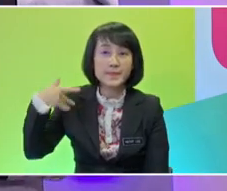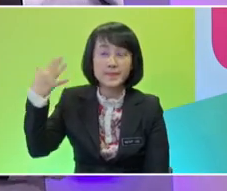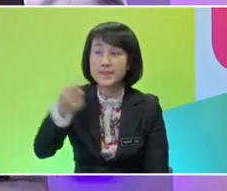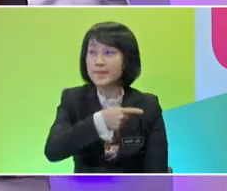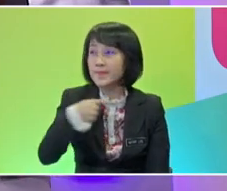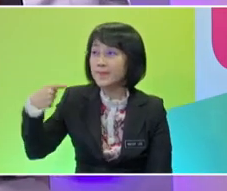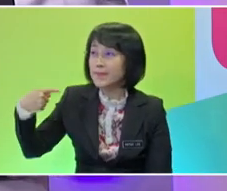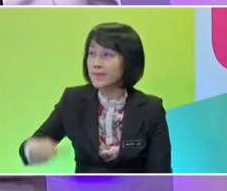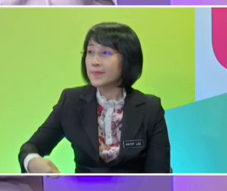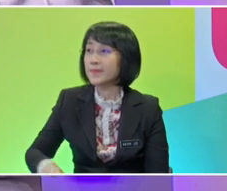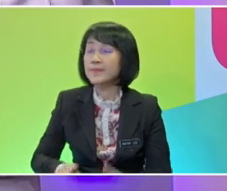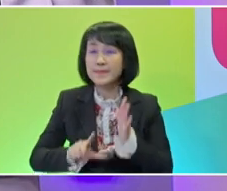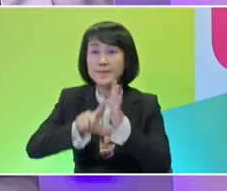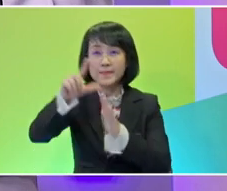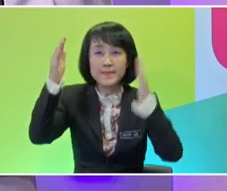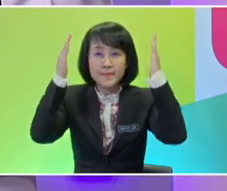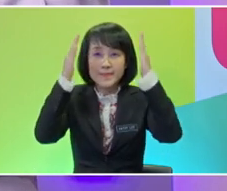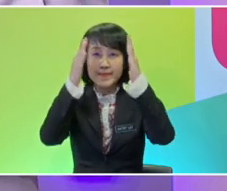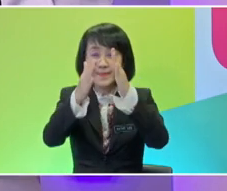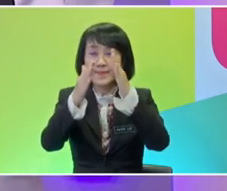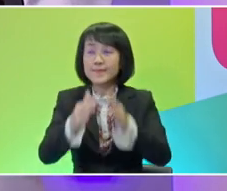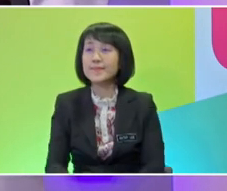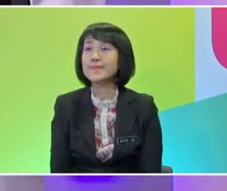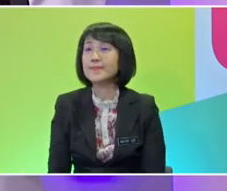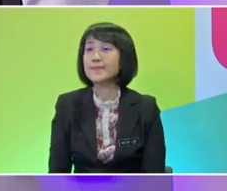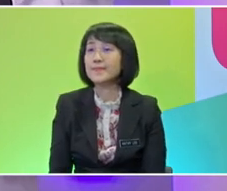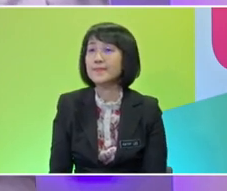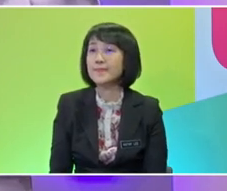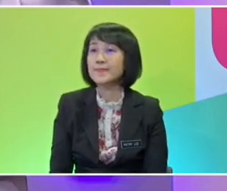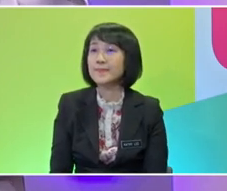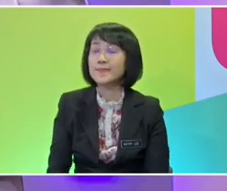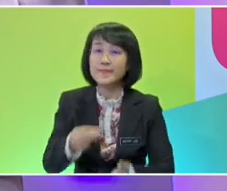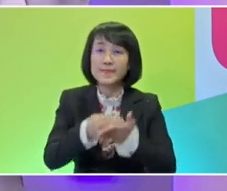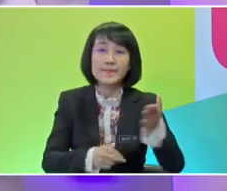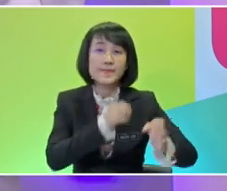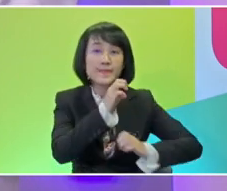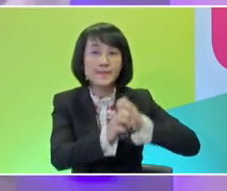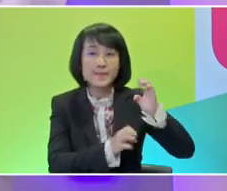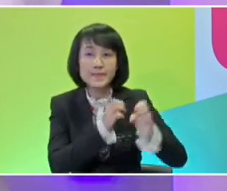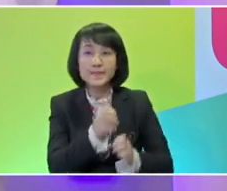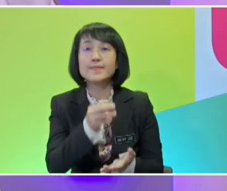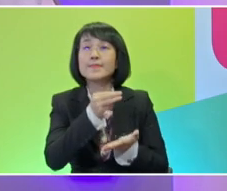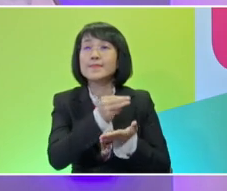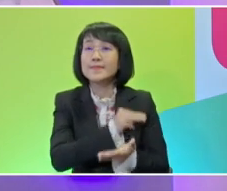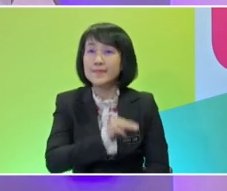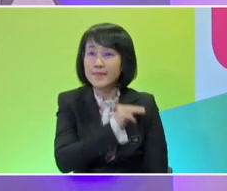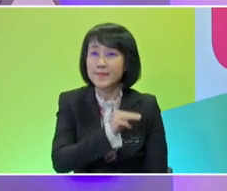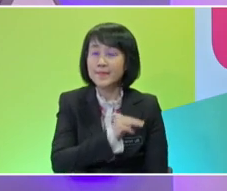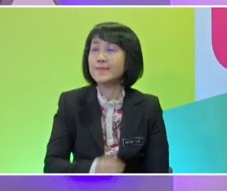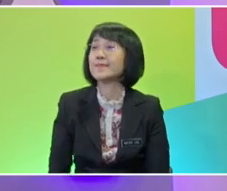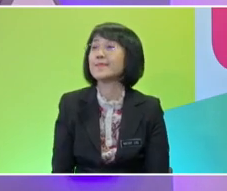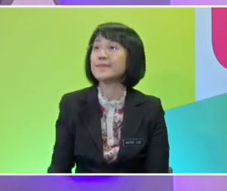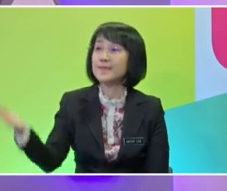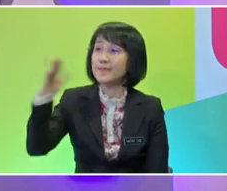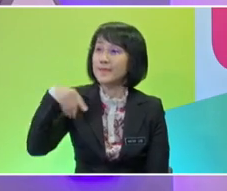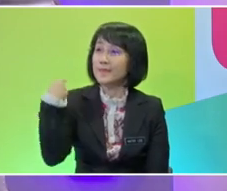berfokus kepada macam tadi kita lihat namanya adalah nilai etika dan mode Mari kita